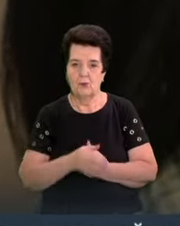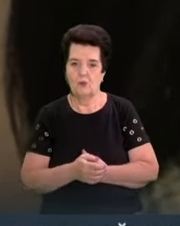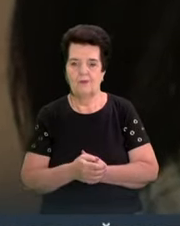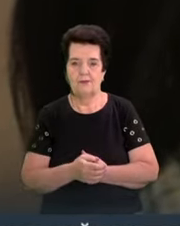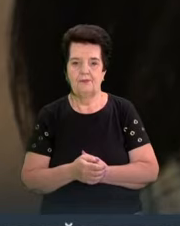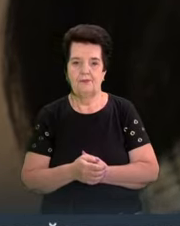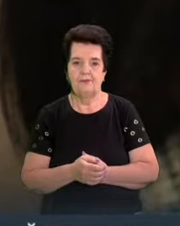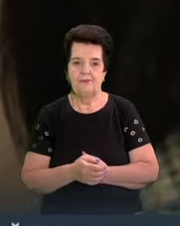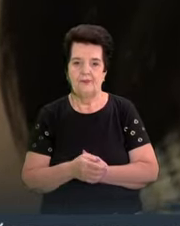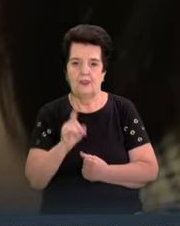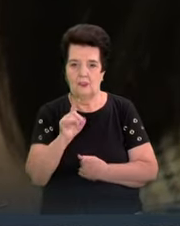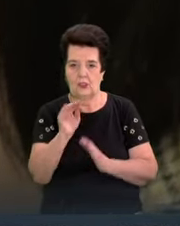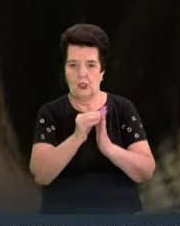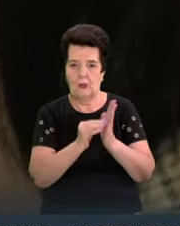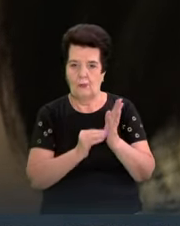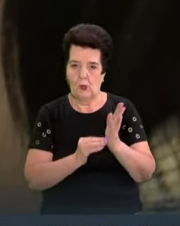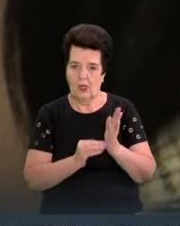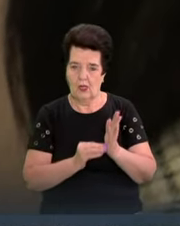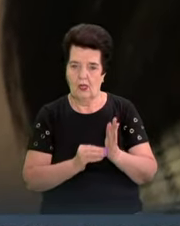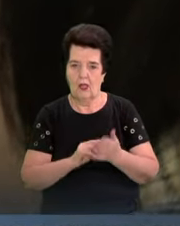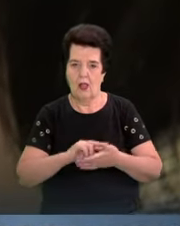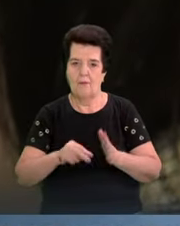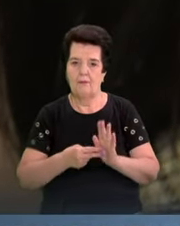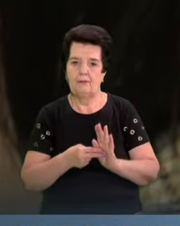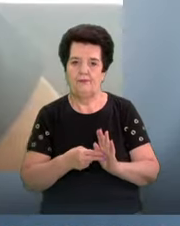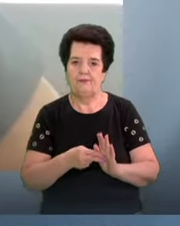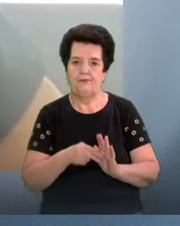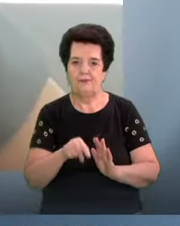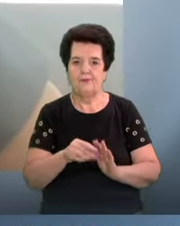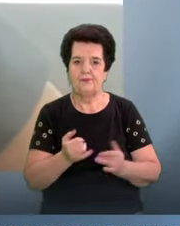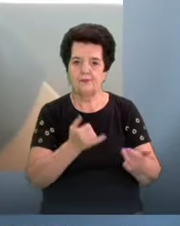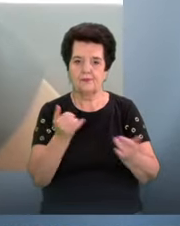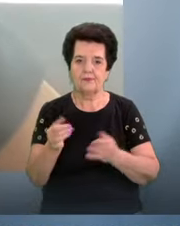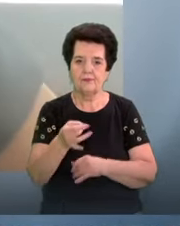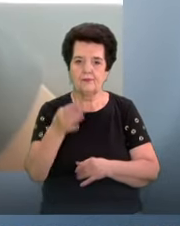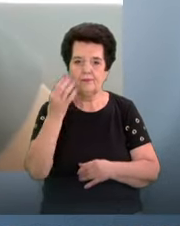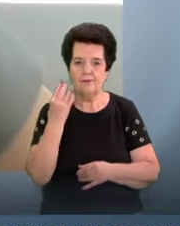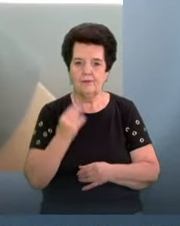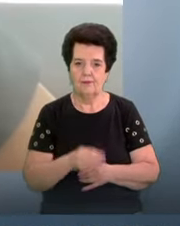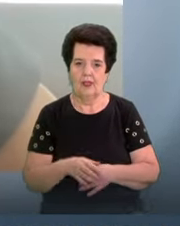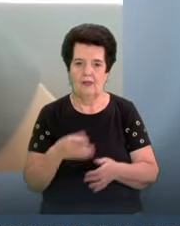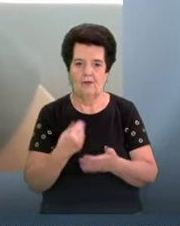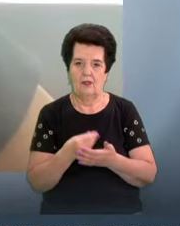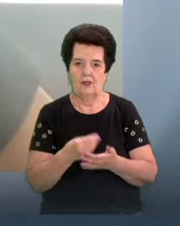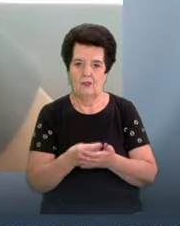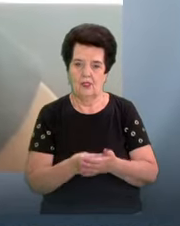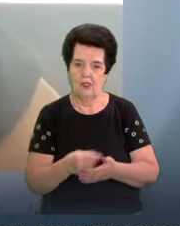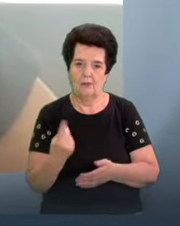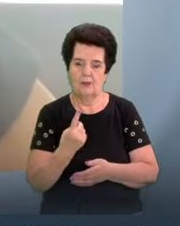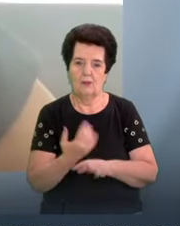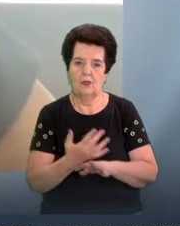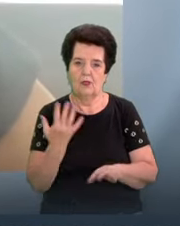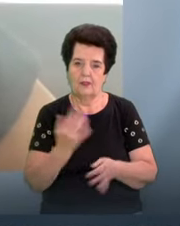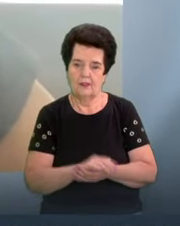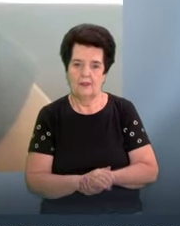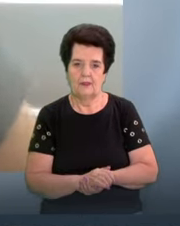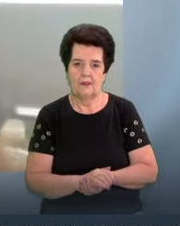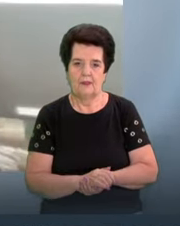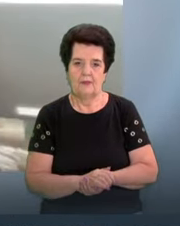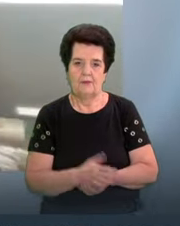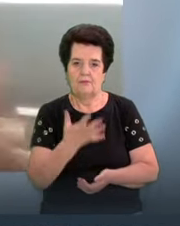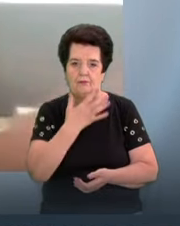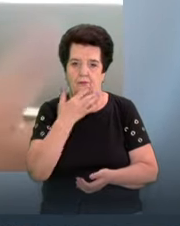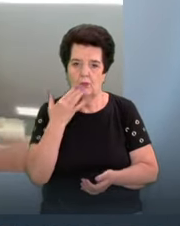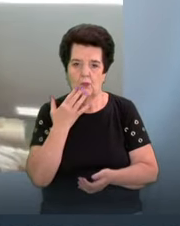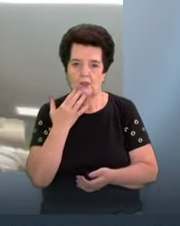de programele destinate Republicii Moldova. Evident, programele financiare, în primul rând. Sunt